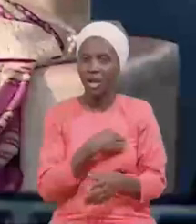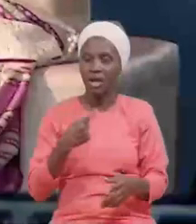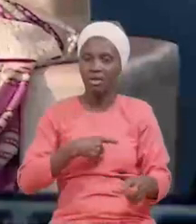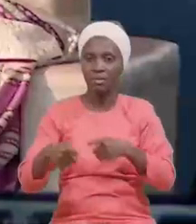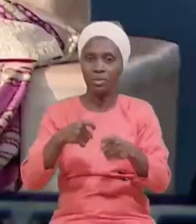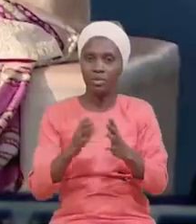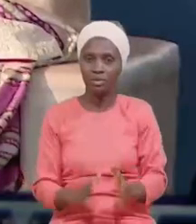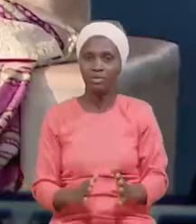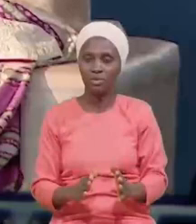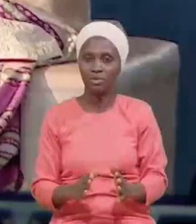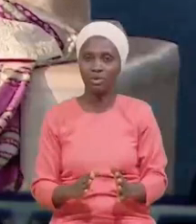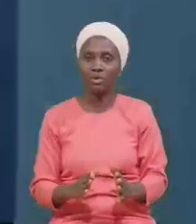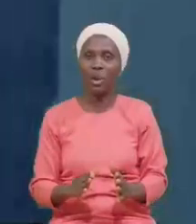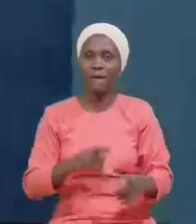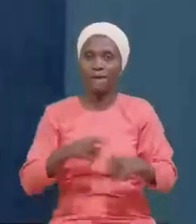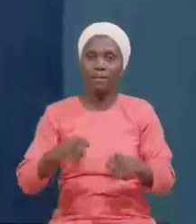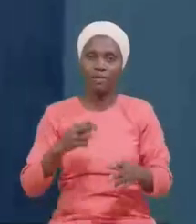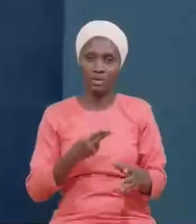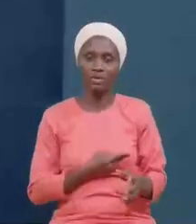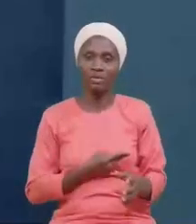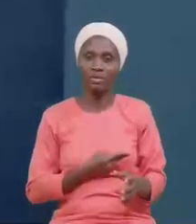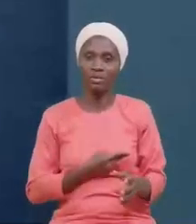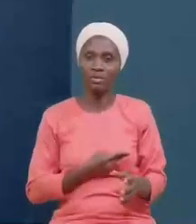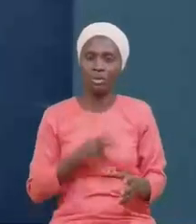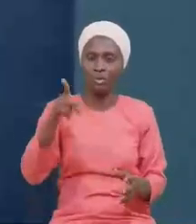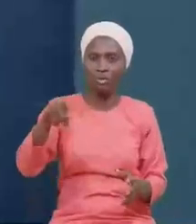Et le procureur nous a jugés.